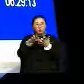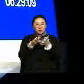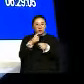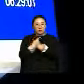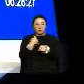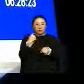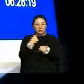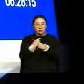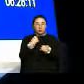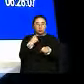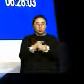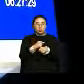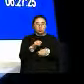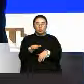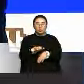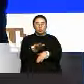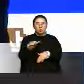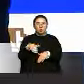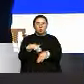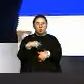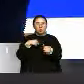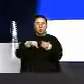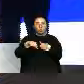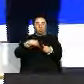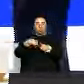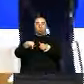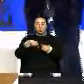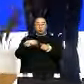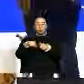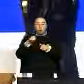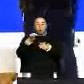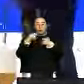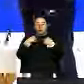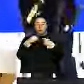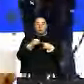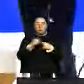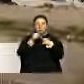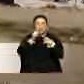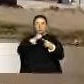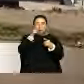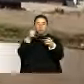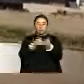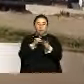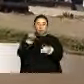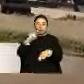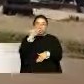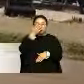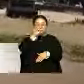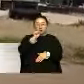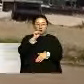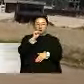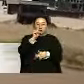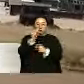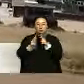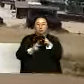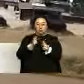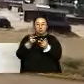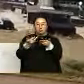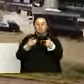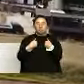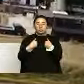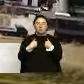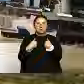작년에 경기도에서 우리가 정책 공모에 잘 돼가지고 1등을 해서 100억 원의 이제 상금을